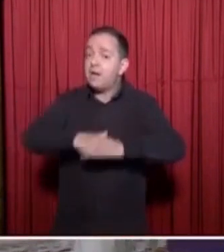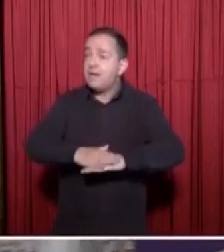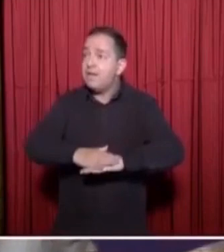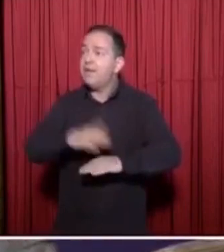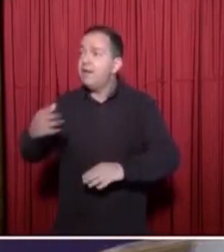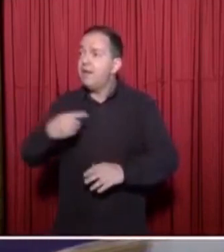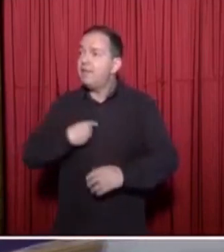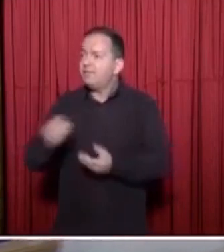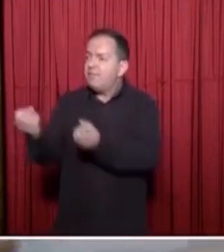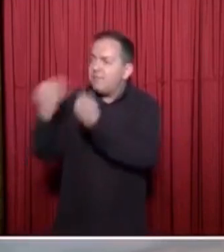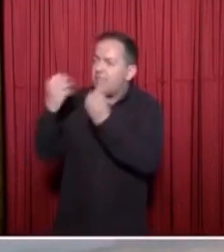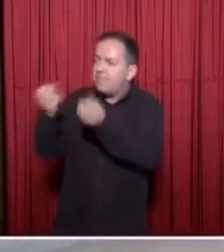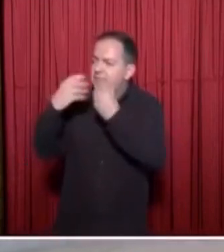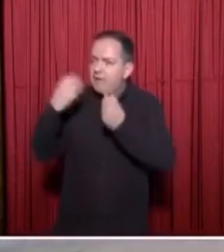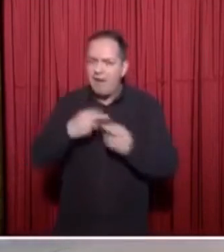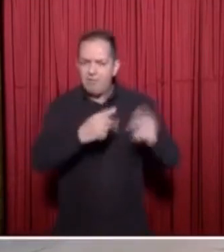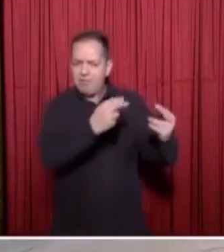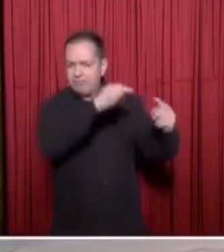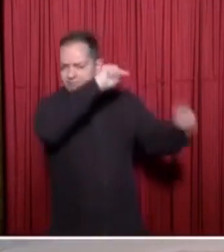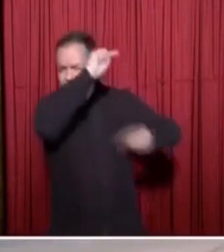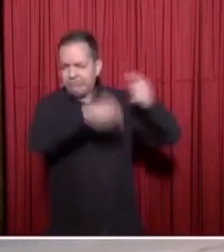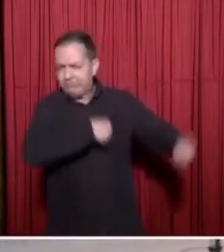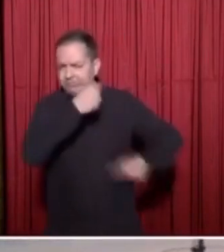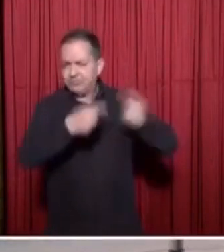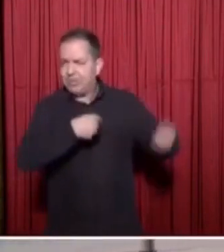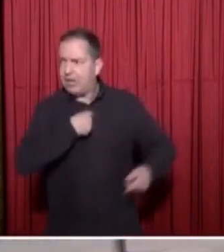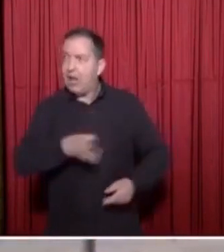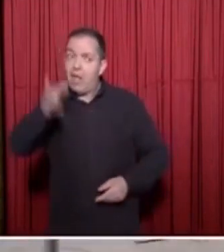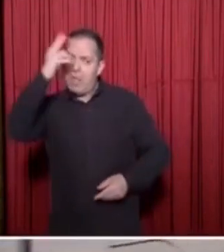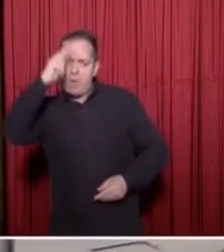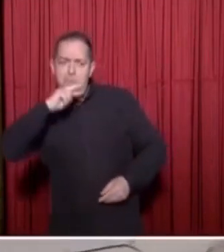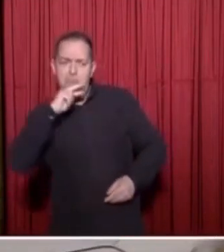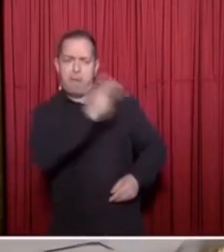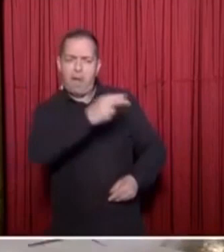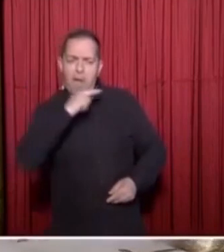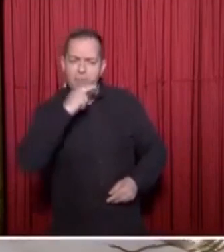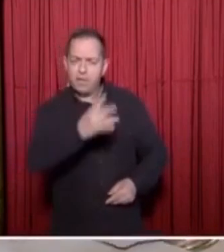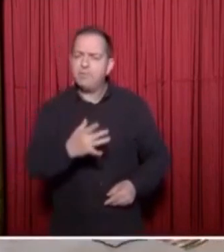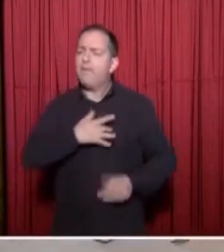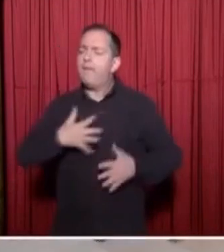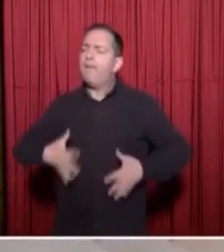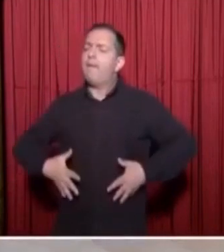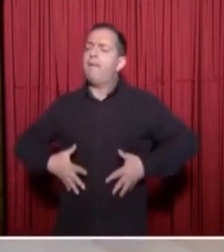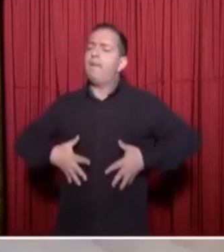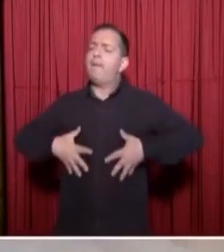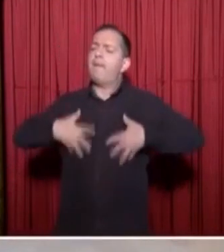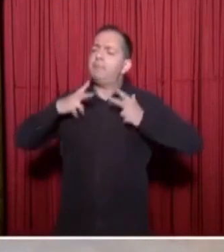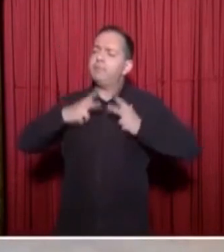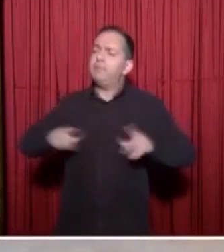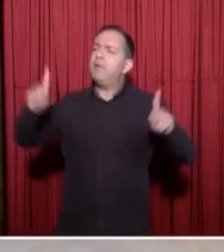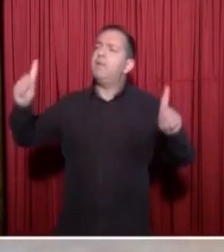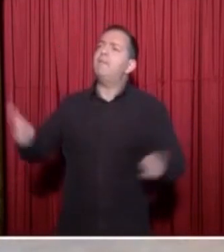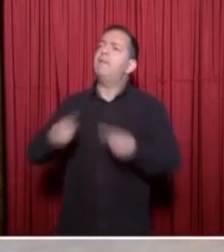επλάτηνας το στόμα μου εν πεθρός μου εφράντηκαν το πνεύμα μου εν το